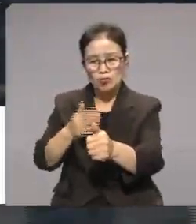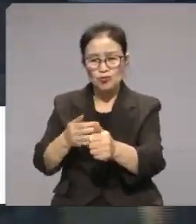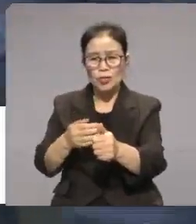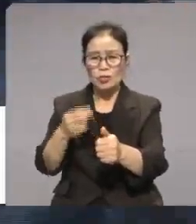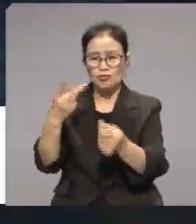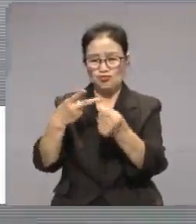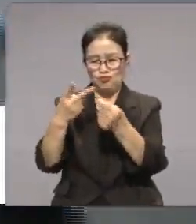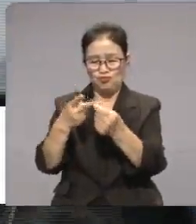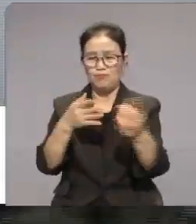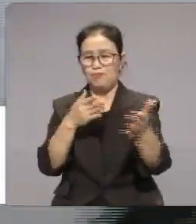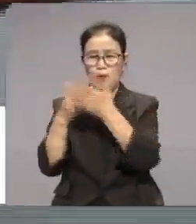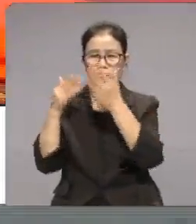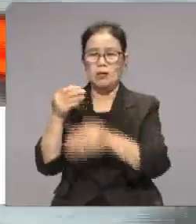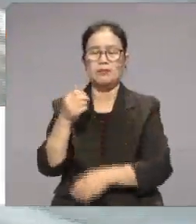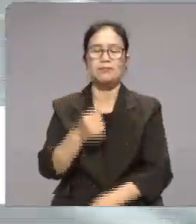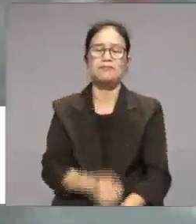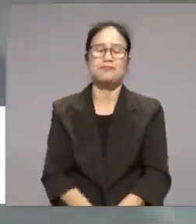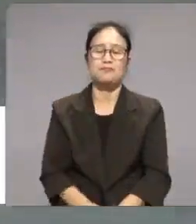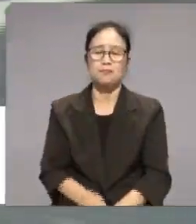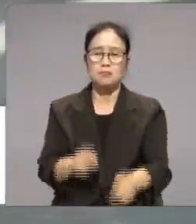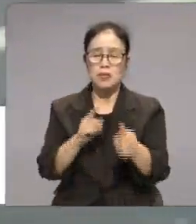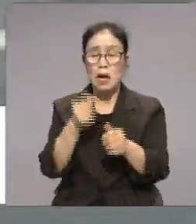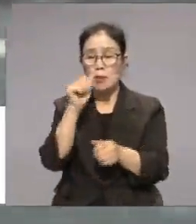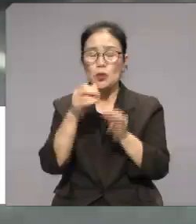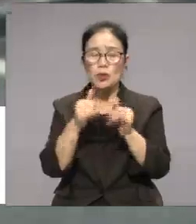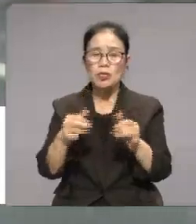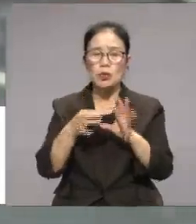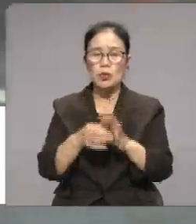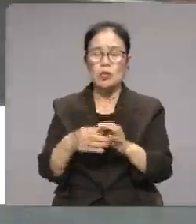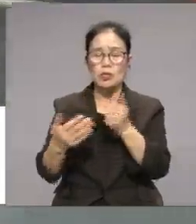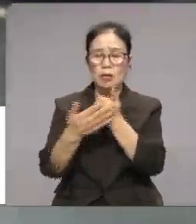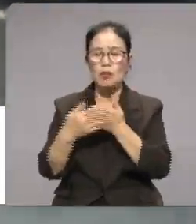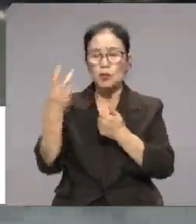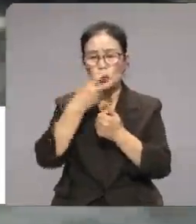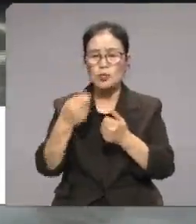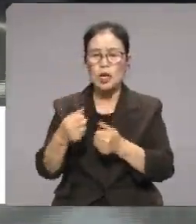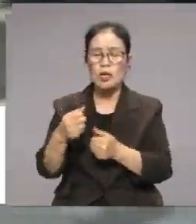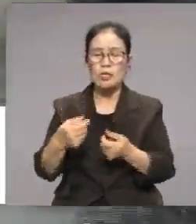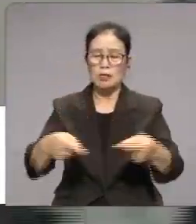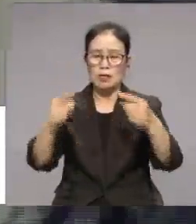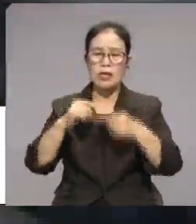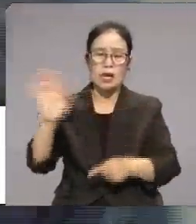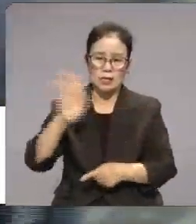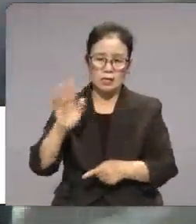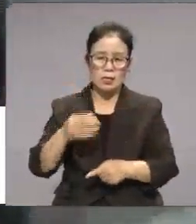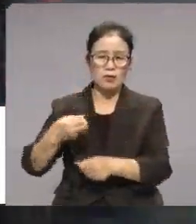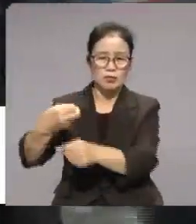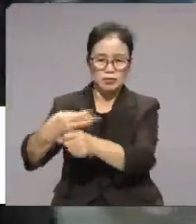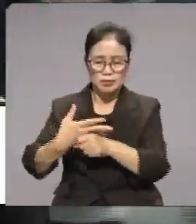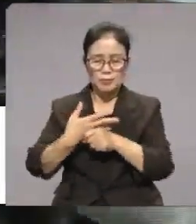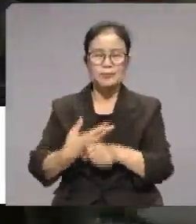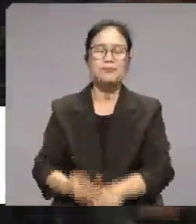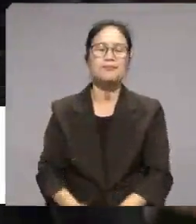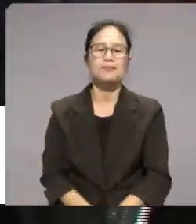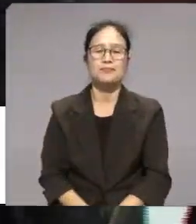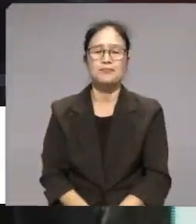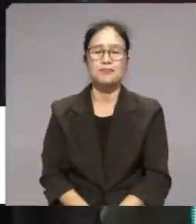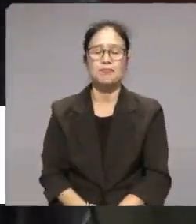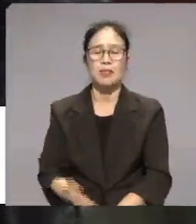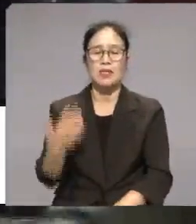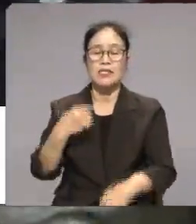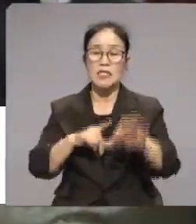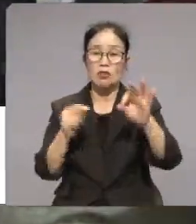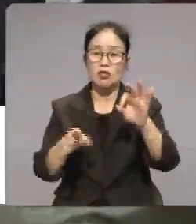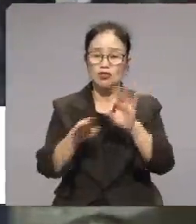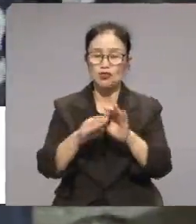불응했습니다. 전주지검은 문 씨가 변호인을 통해 참고인 조사에 응하지 않겠다는 뜻을 전해왔다고 밝혔습니다. 검찰은 지난달